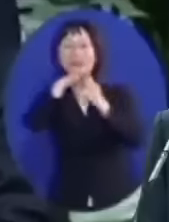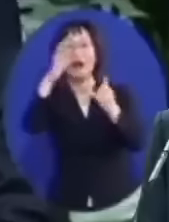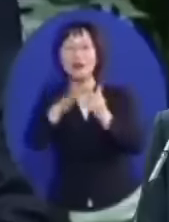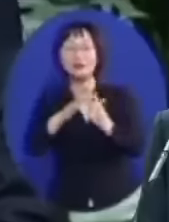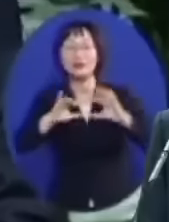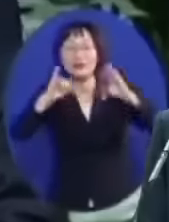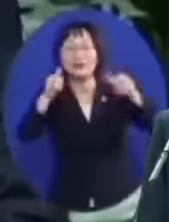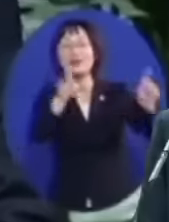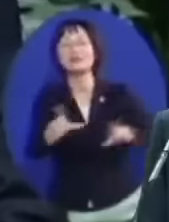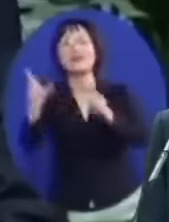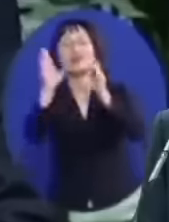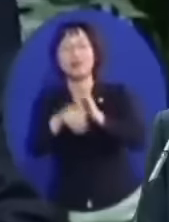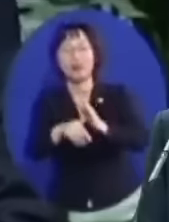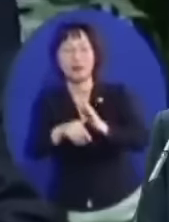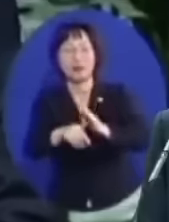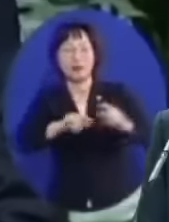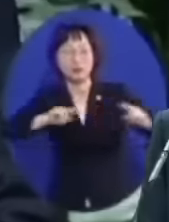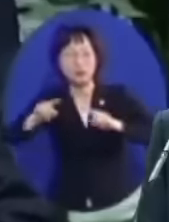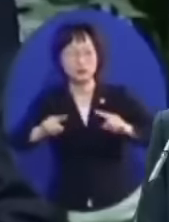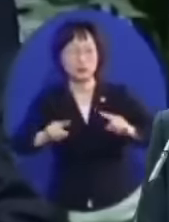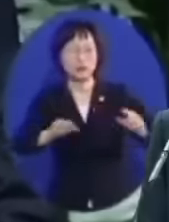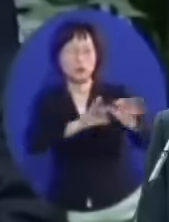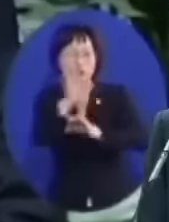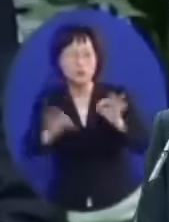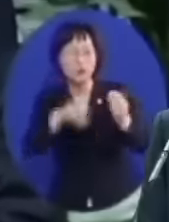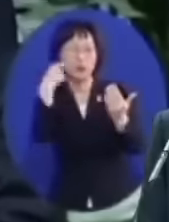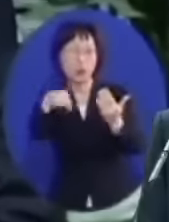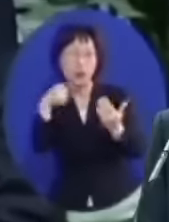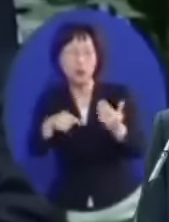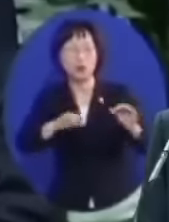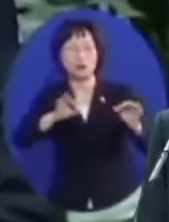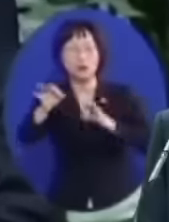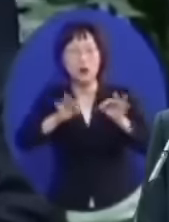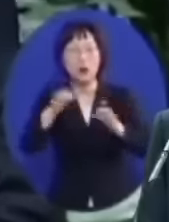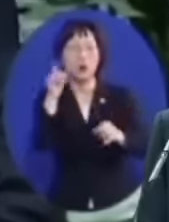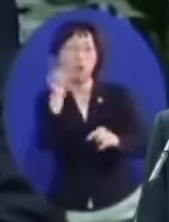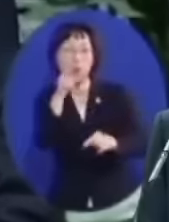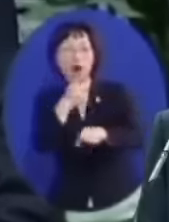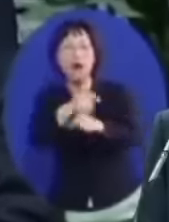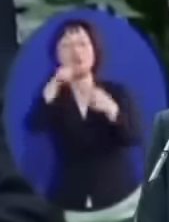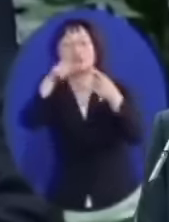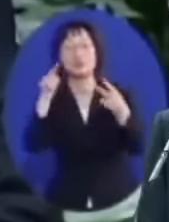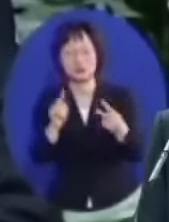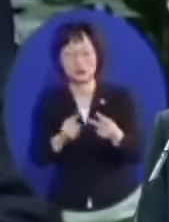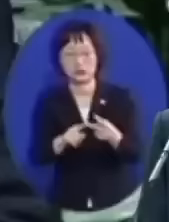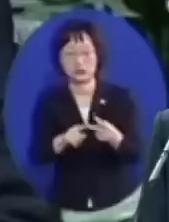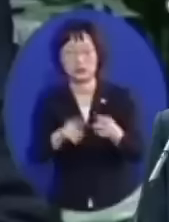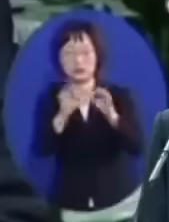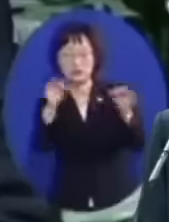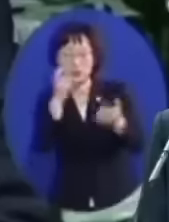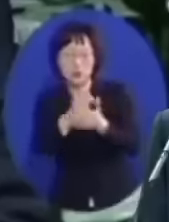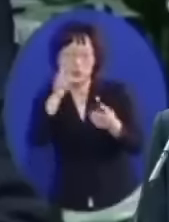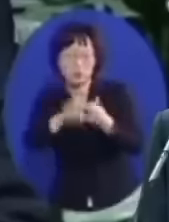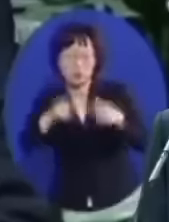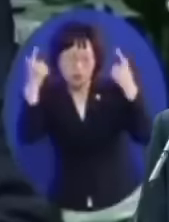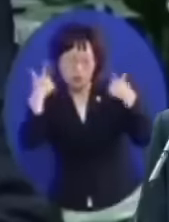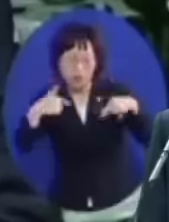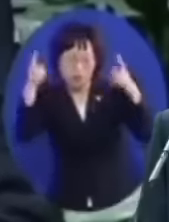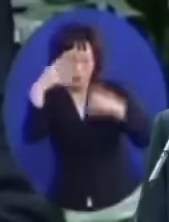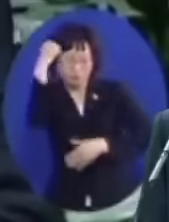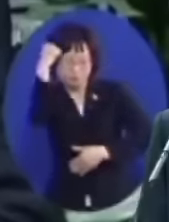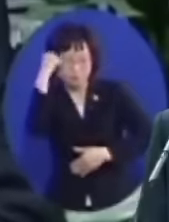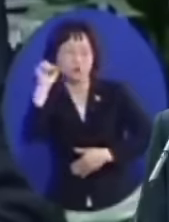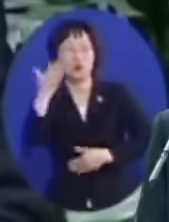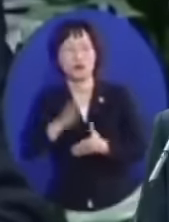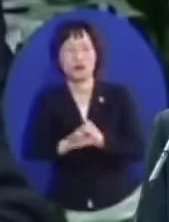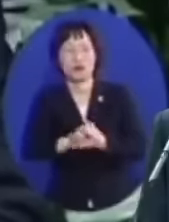그가 정치하든 경제하든 교육을 하든 산업을 하든 무슨 일에도 이 십계명이 언제나 비춰지는 것입니다.